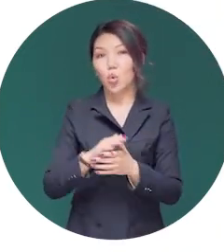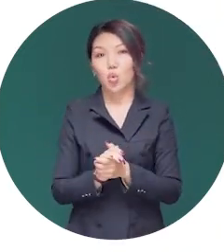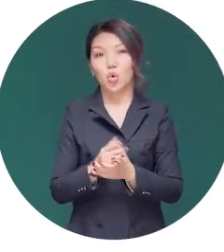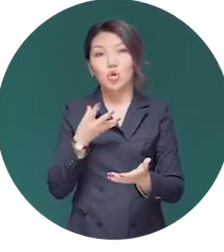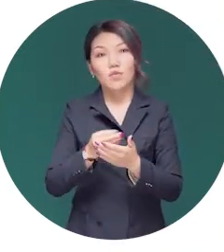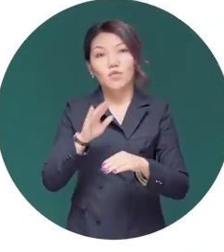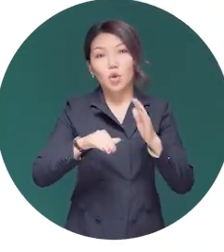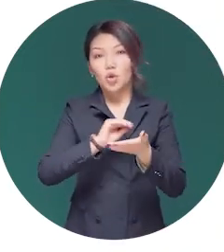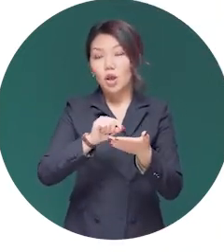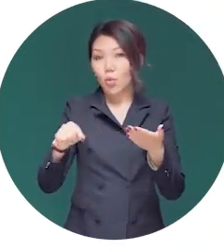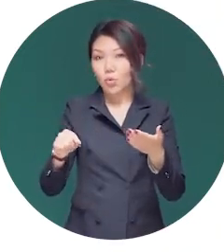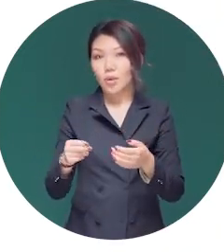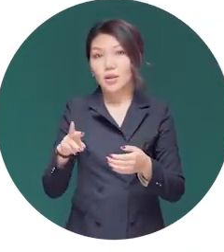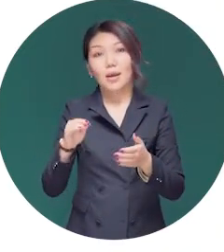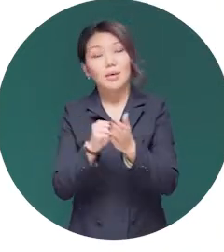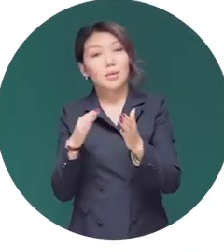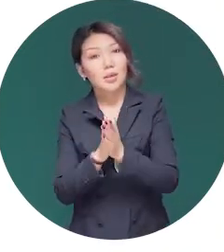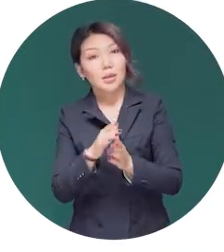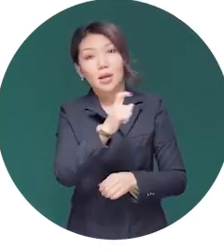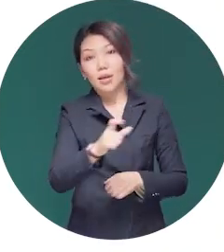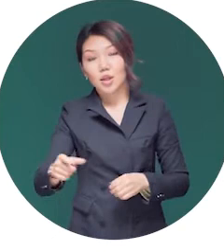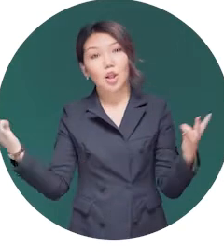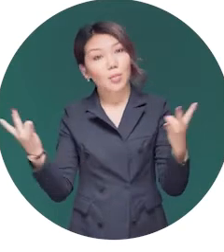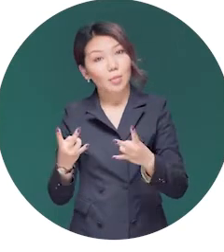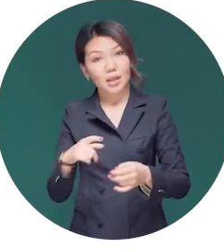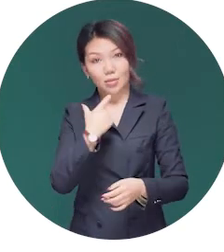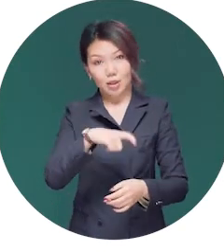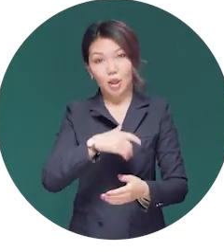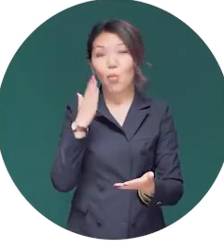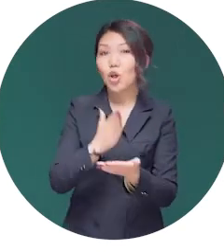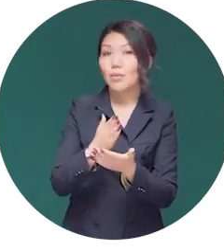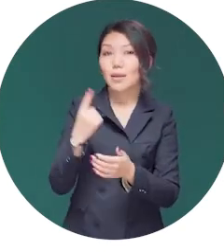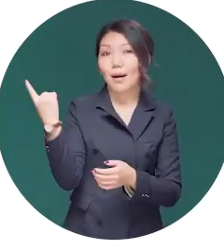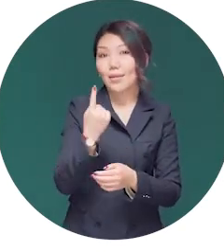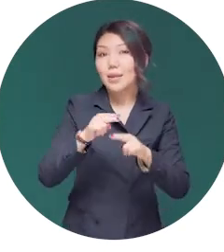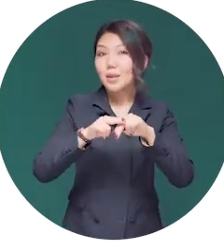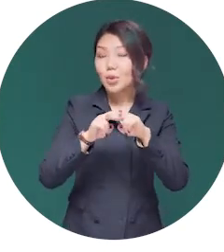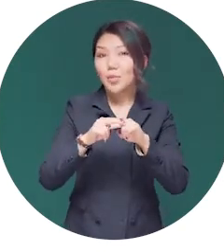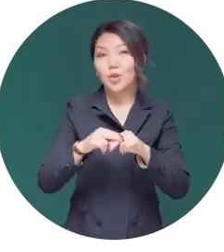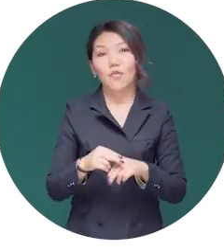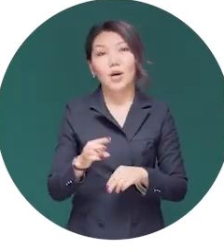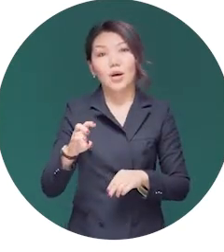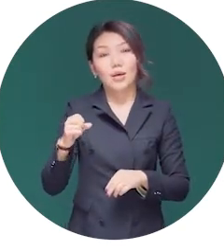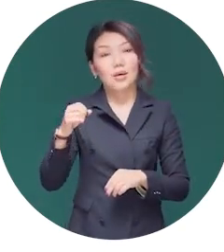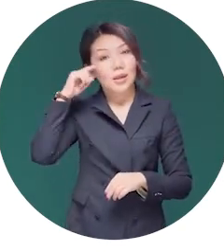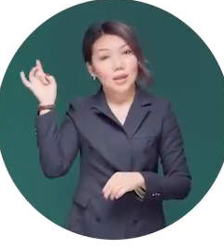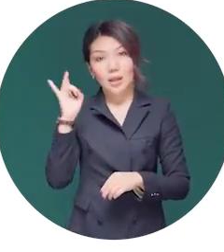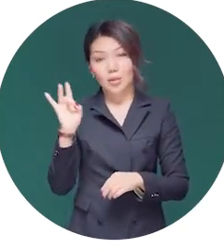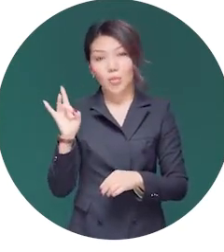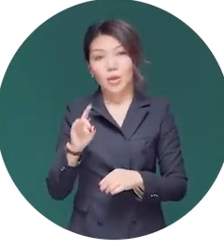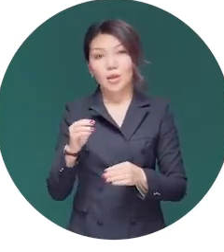прохождения биометрической регистрации гражданам необходимо иметь при себе один из типов национальных паспортов Кыргызской